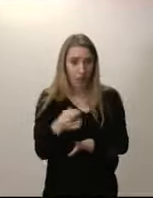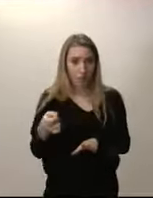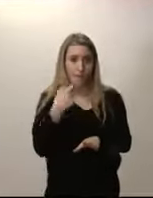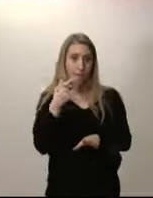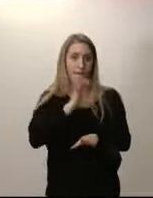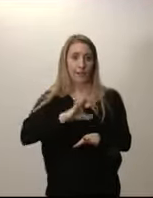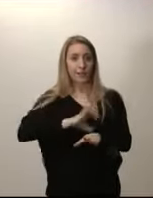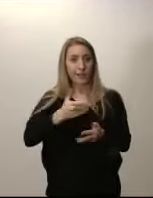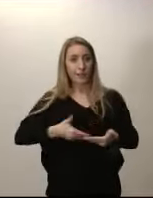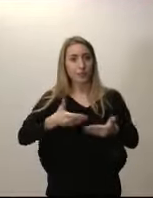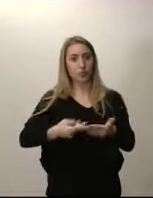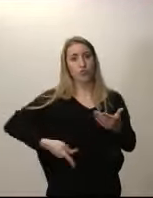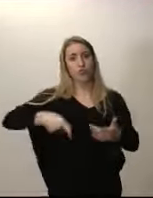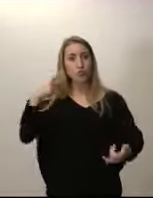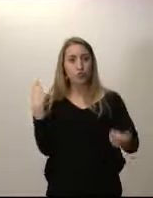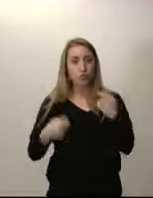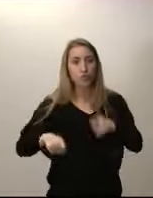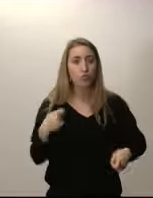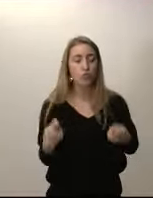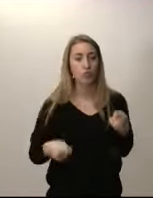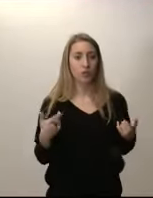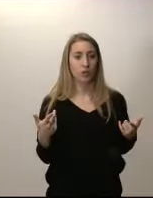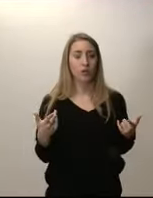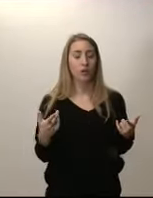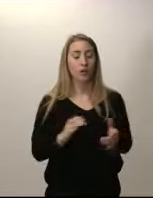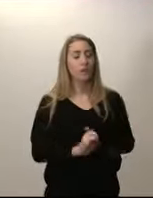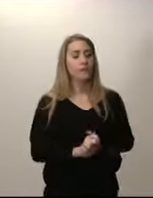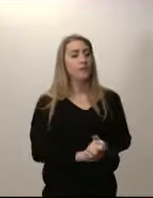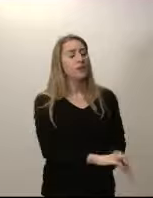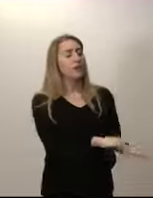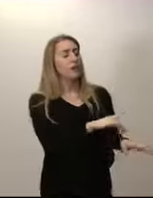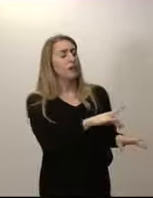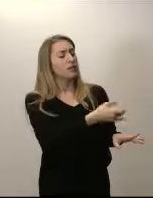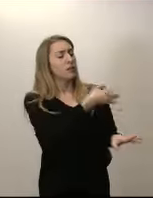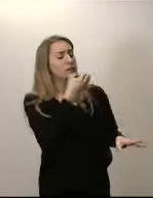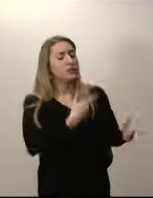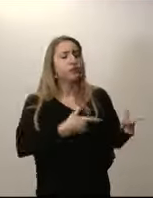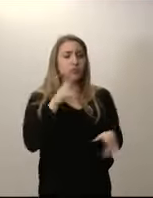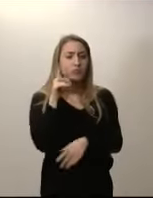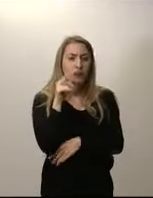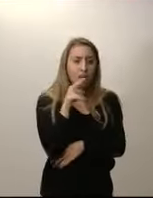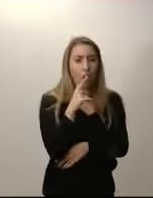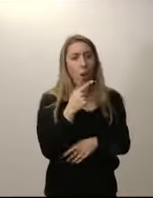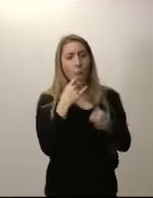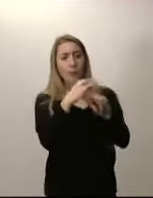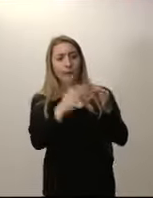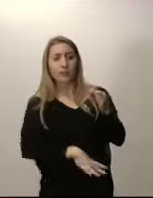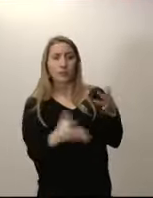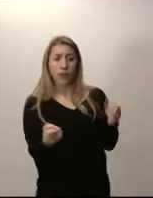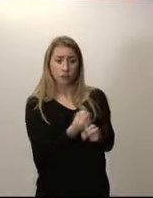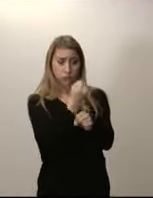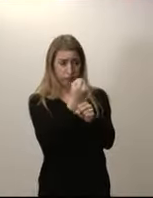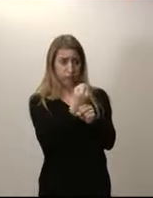les points de sa ceinture. Absolument pas, monsieur. Lorsque vous avez fait des efforts pour obtenir un résultat, eh bien, vous n'êtes